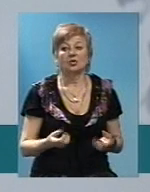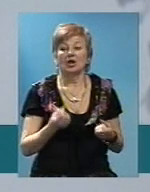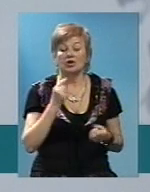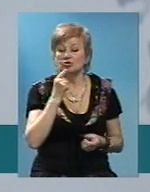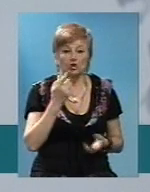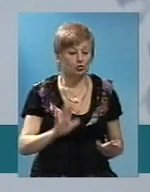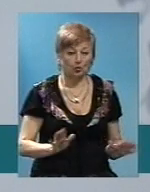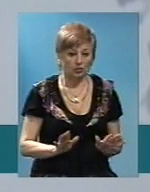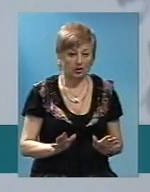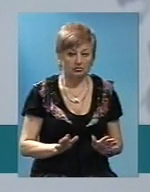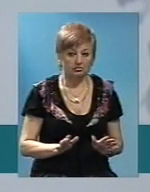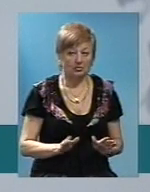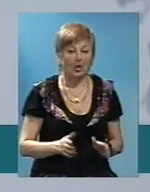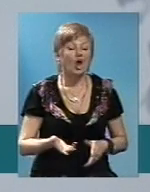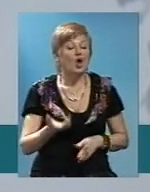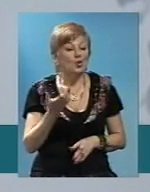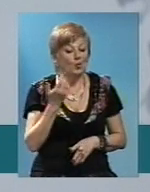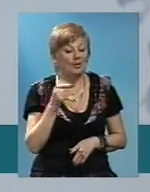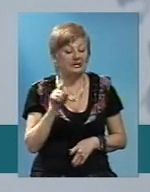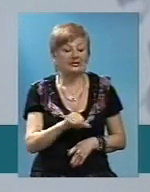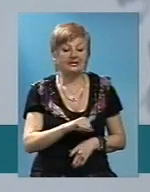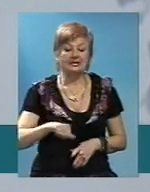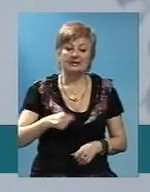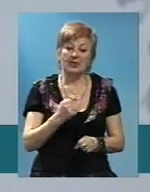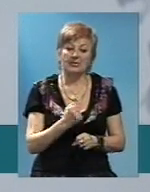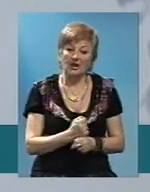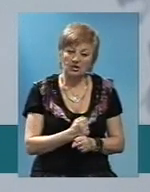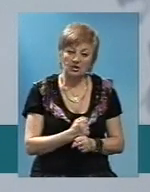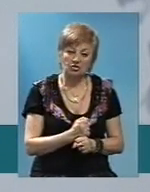складно. Але коли ти сам це робиш, то ти